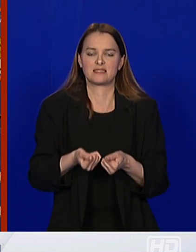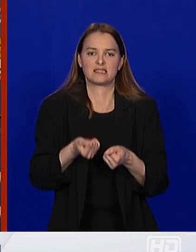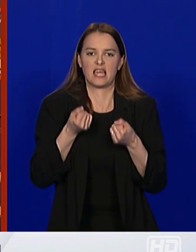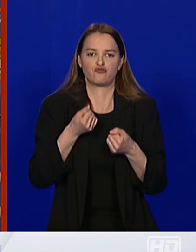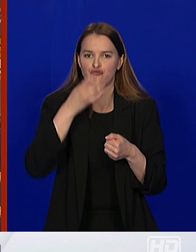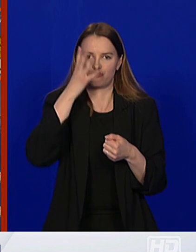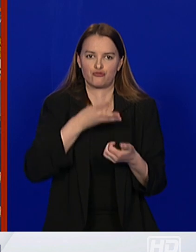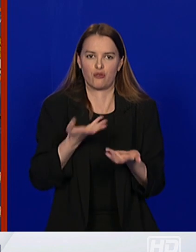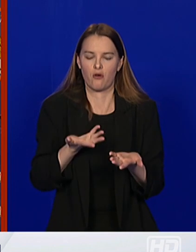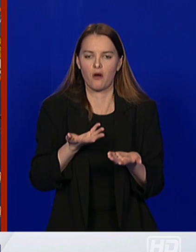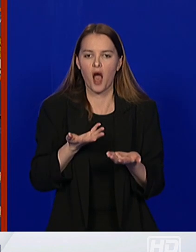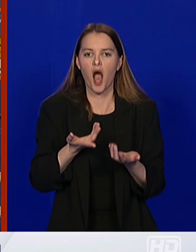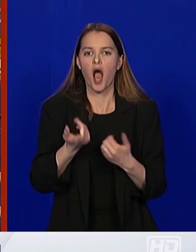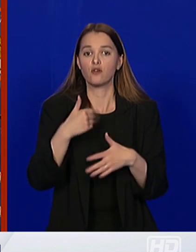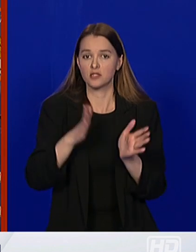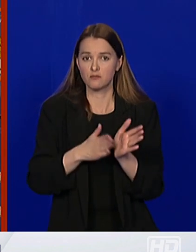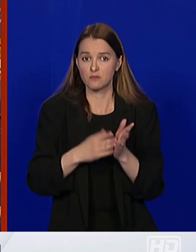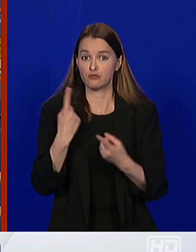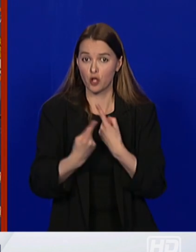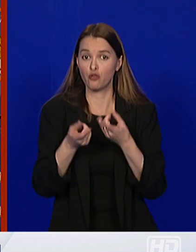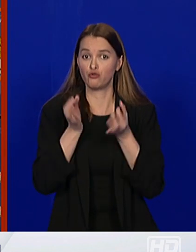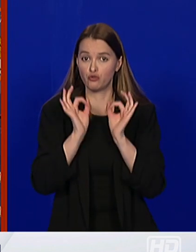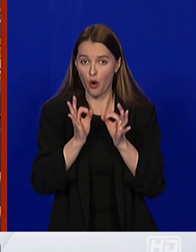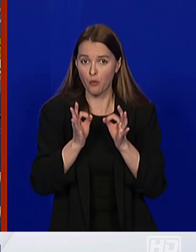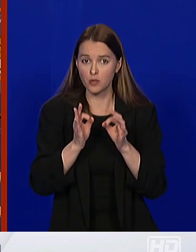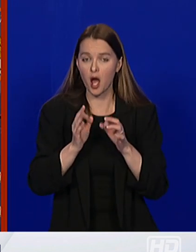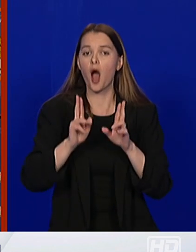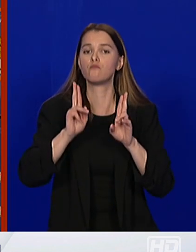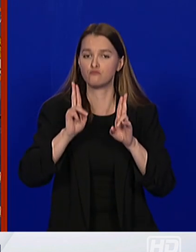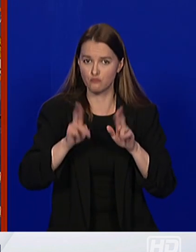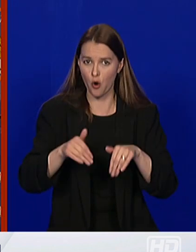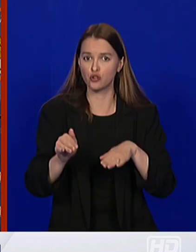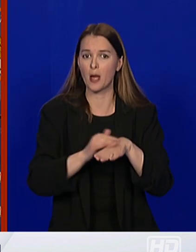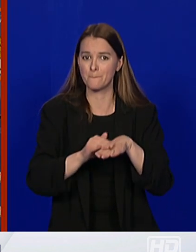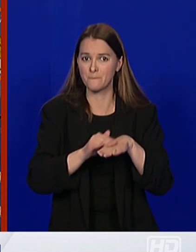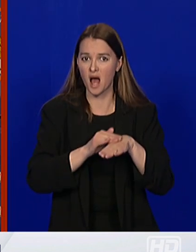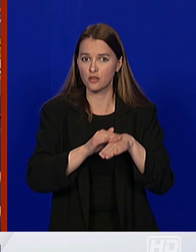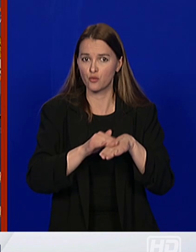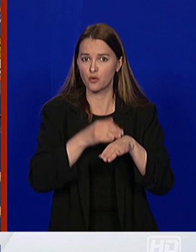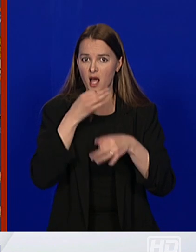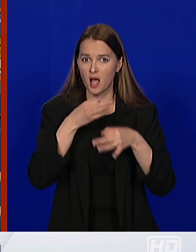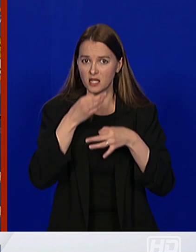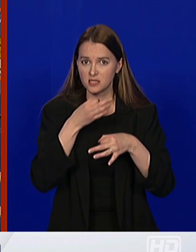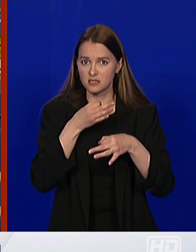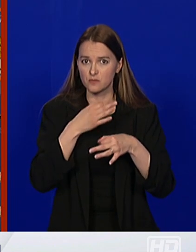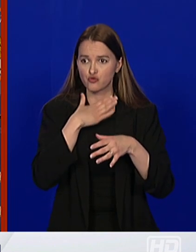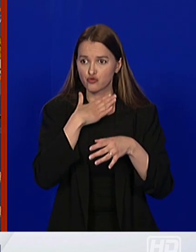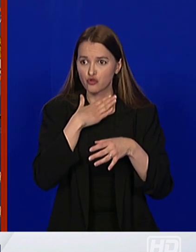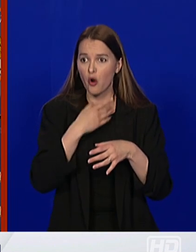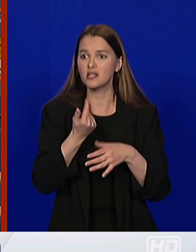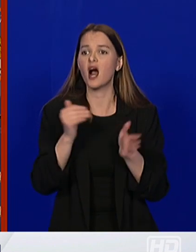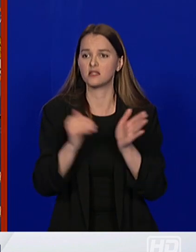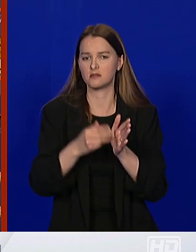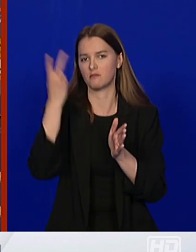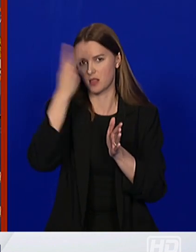povoljna epidemiološka situacija, može se matura održati uz provođenje određenih epidemioloških mjera, socijalnog